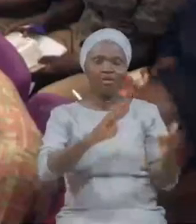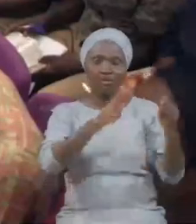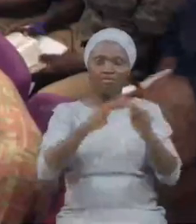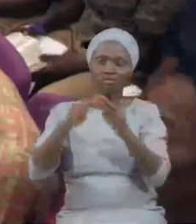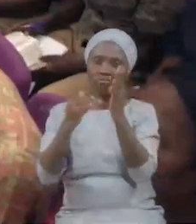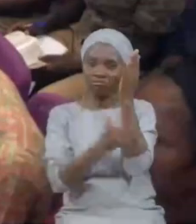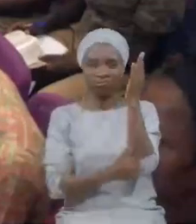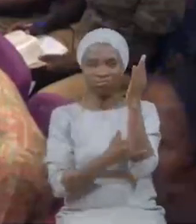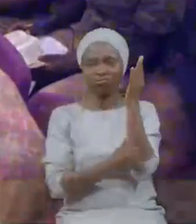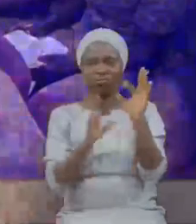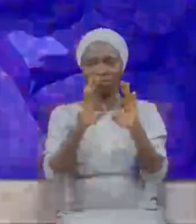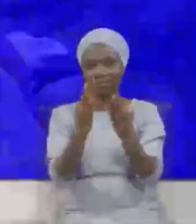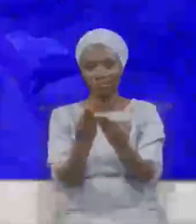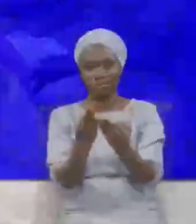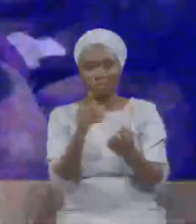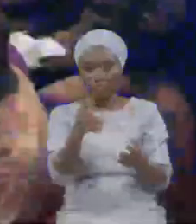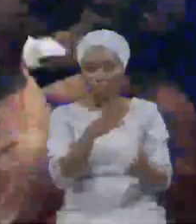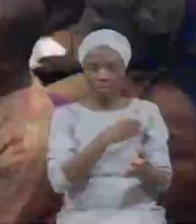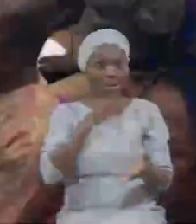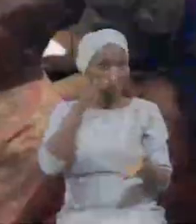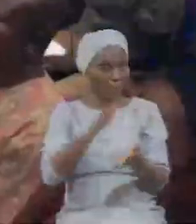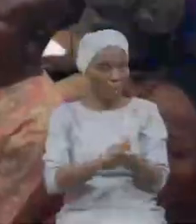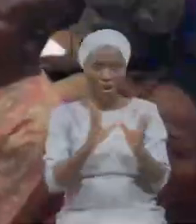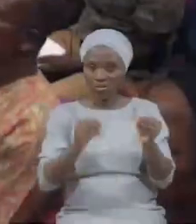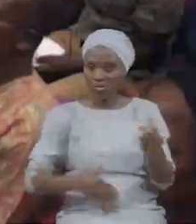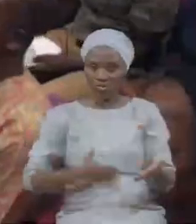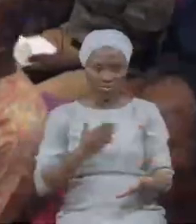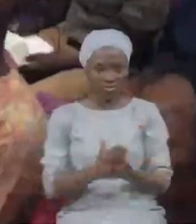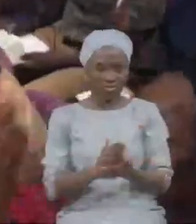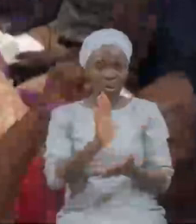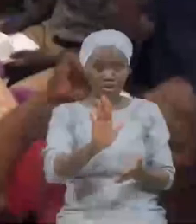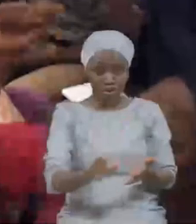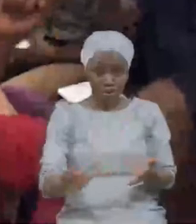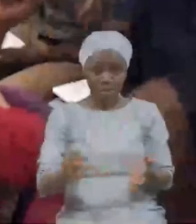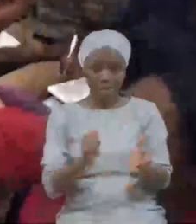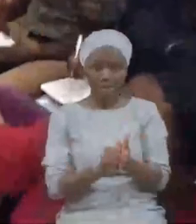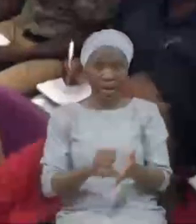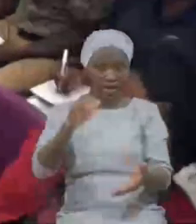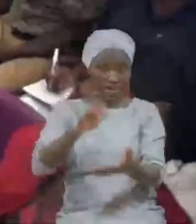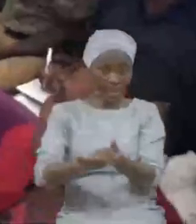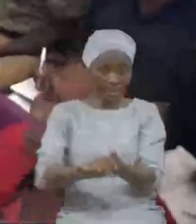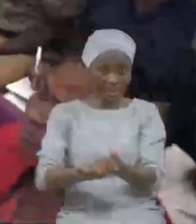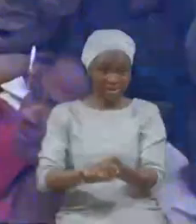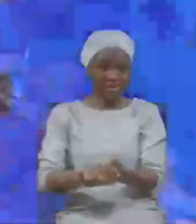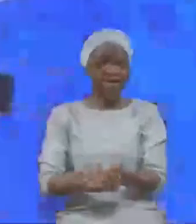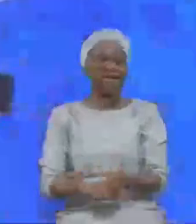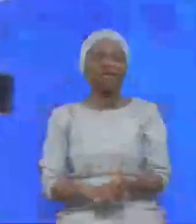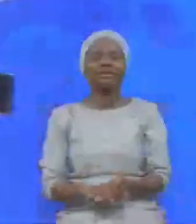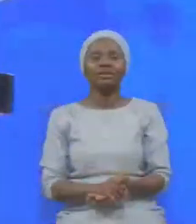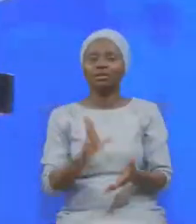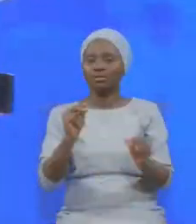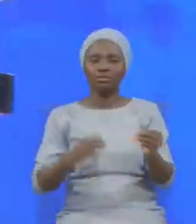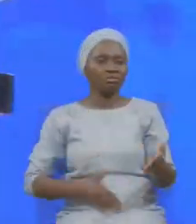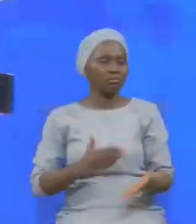femme, pas de stérilité. Vos enfants qui se marient n'auront pas de stérilité.